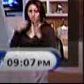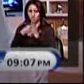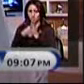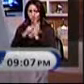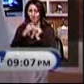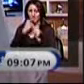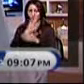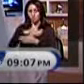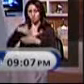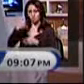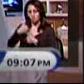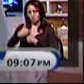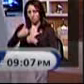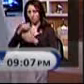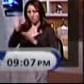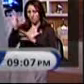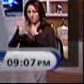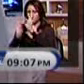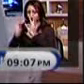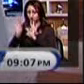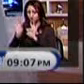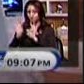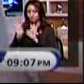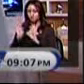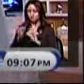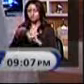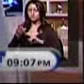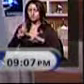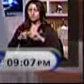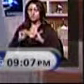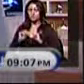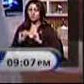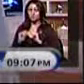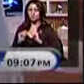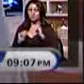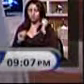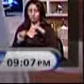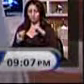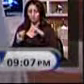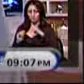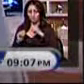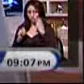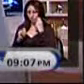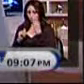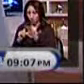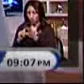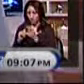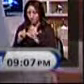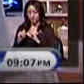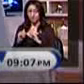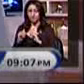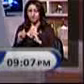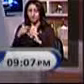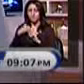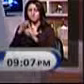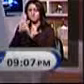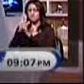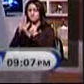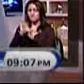النيابه، ده ما ينفعش، واخد بال حضرتك؟ انما ما يحدث مش كده، ما هو لو يحدث، لو ده اللي بيحصل كده احنا نأيده.